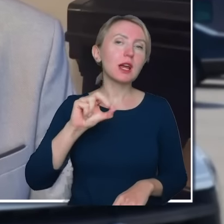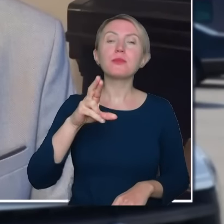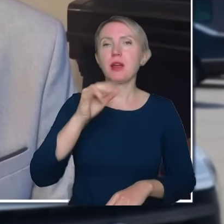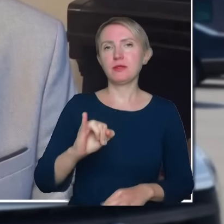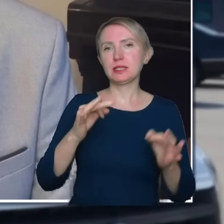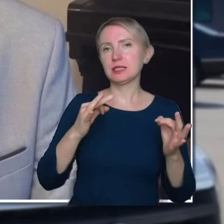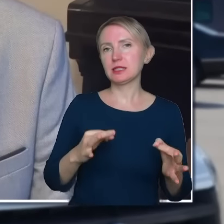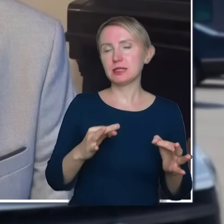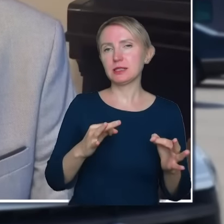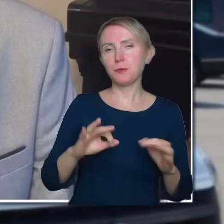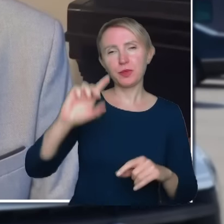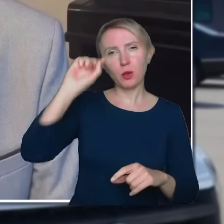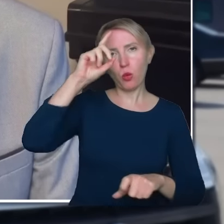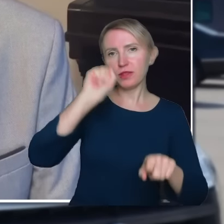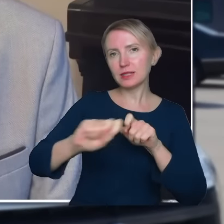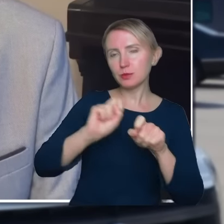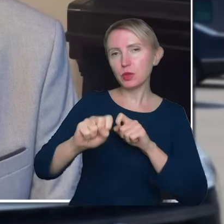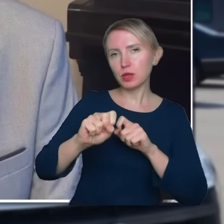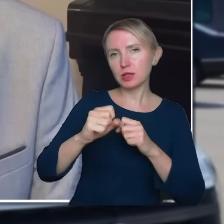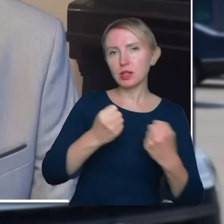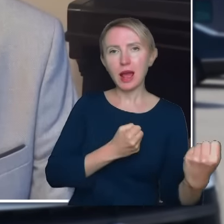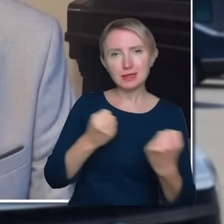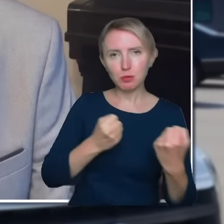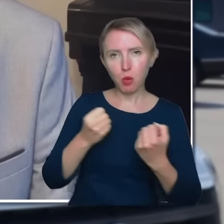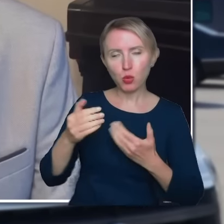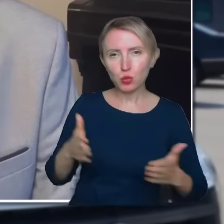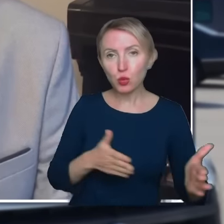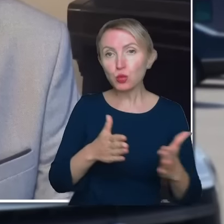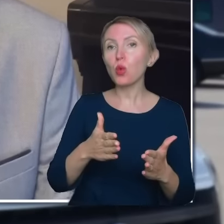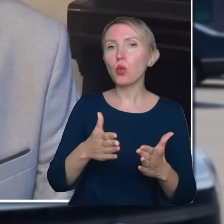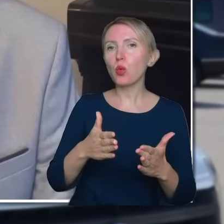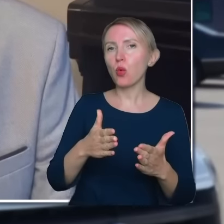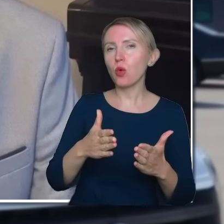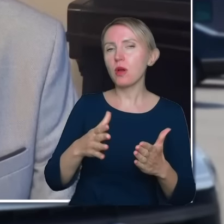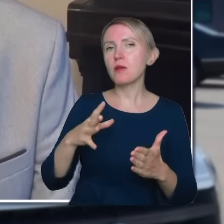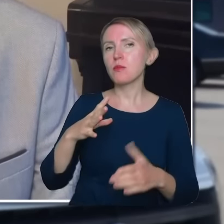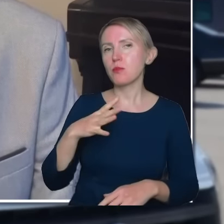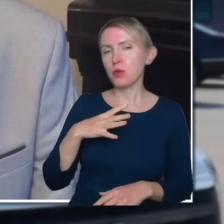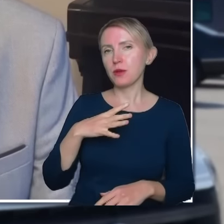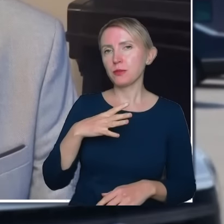obecny główny inspektor transportu drogowego, inkasował